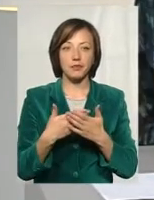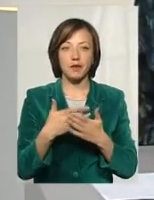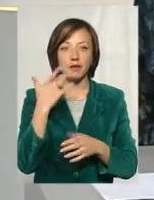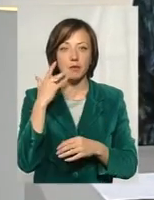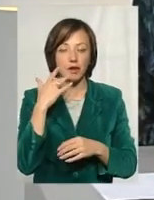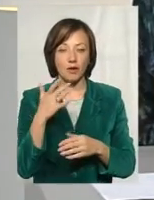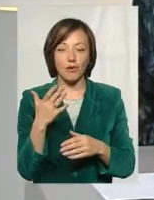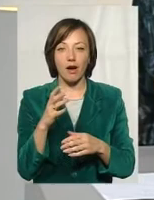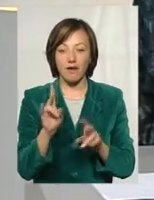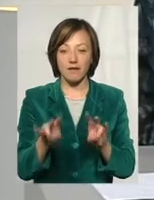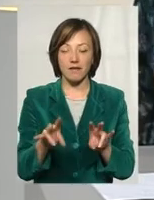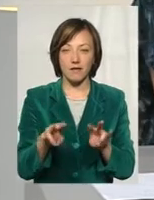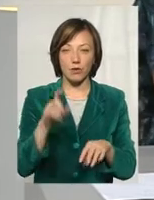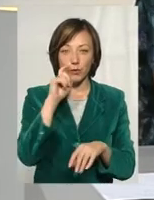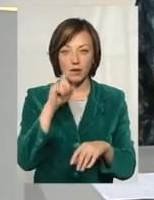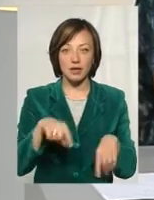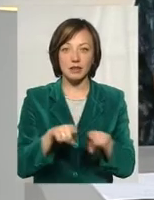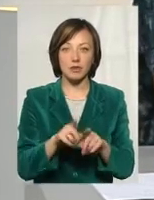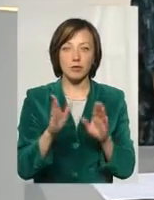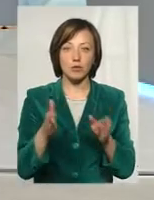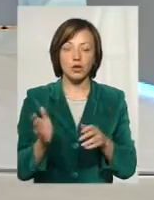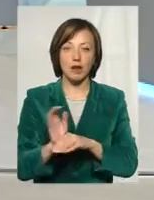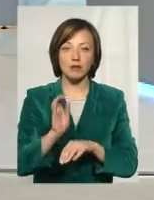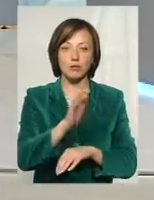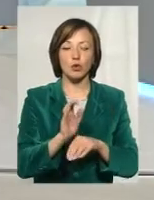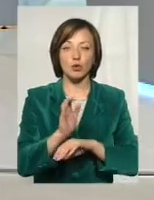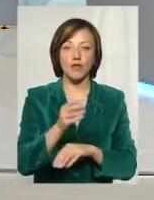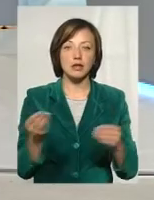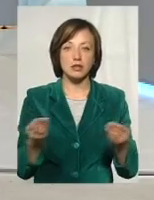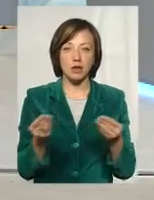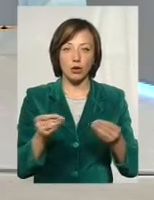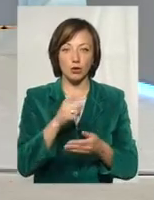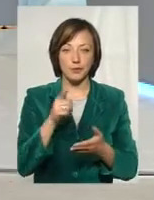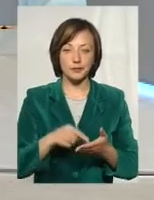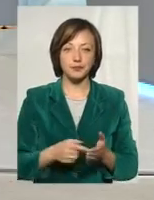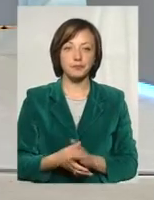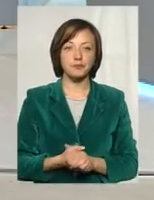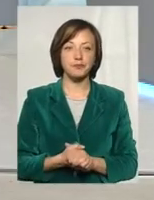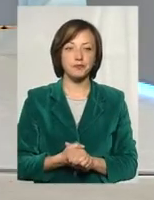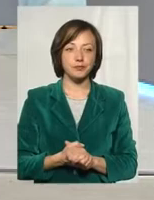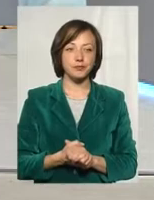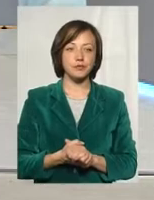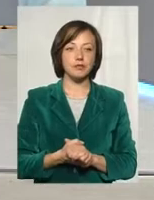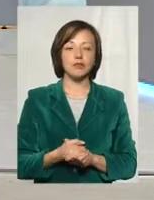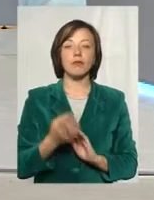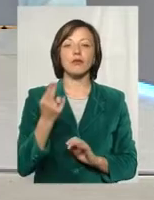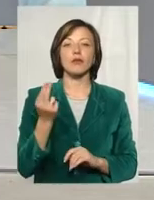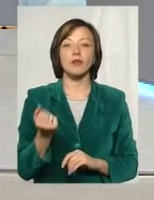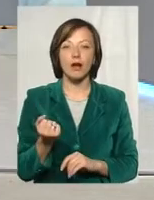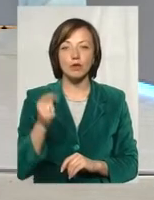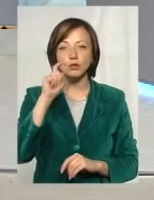так само, і Україна так само буде експортувати те саме зерно. Так, так, Україна